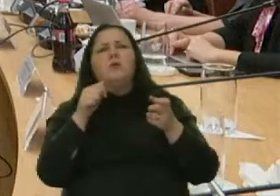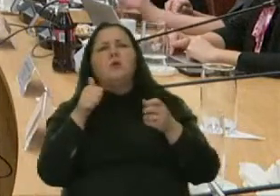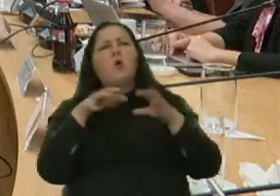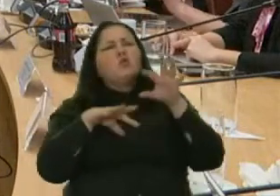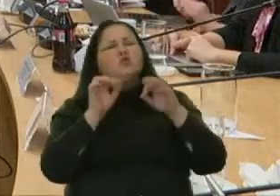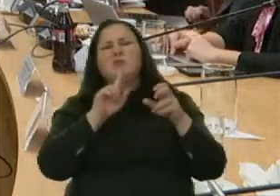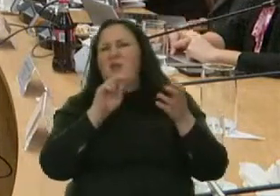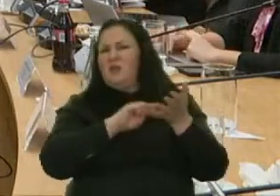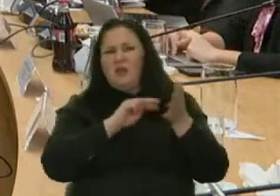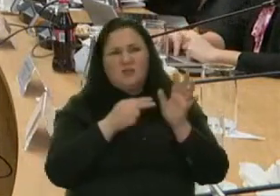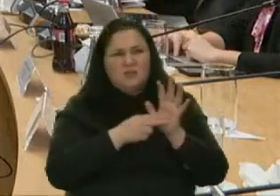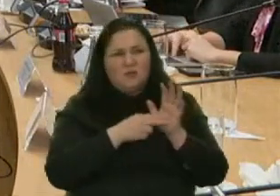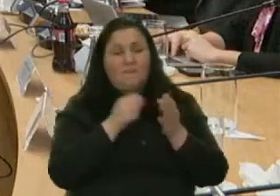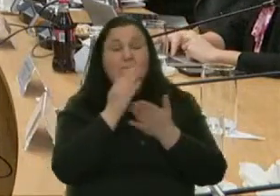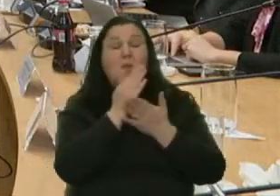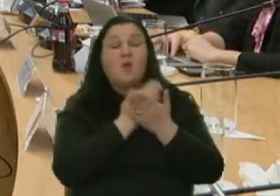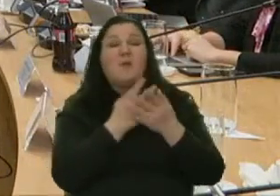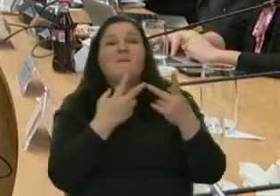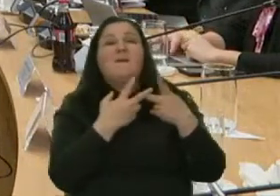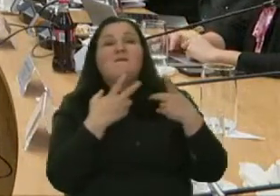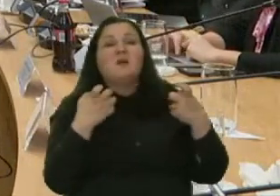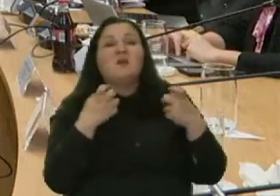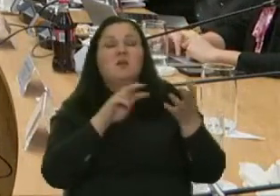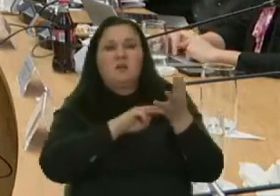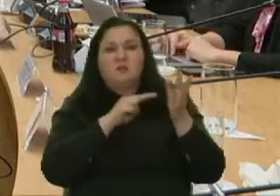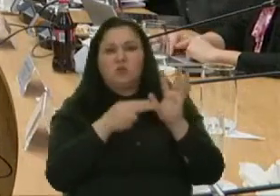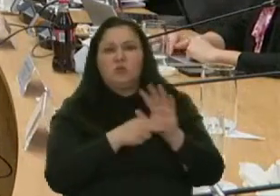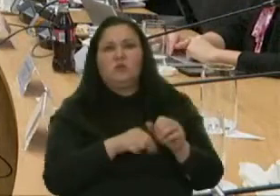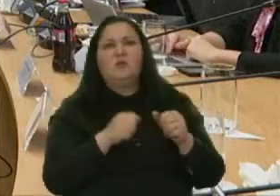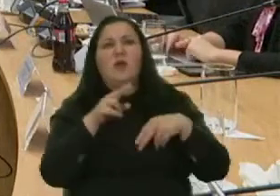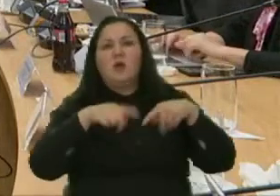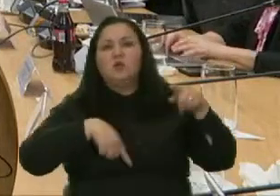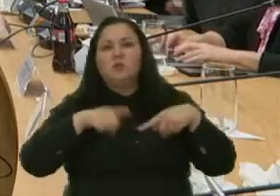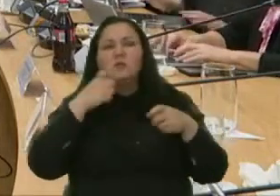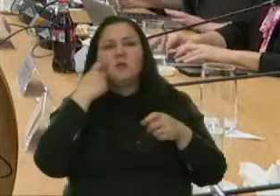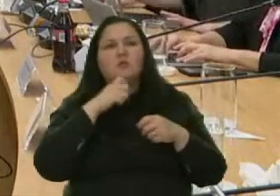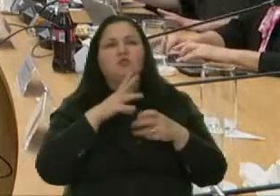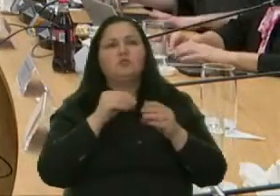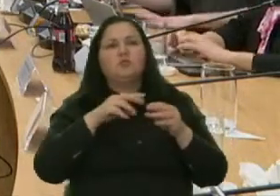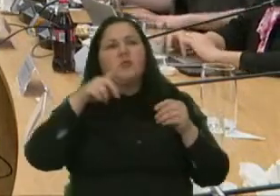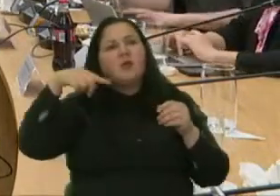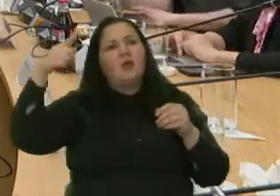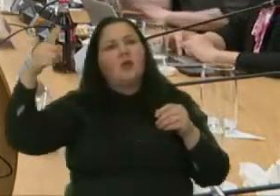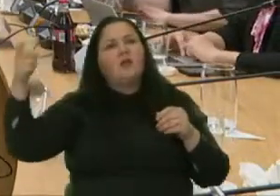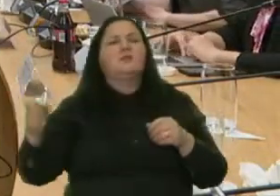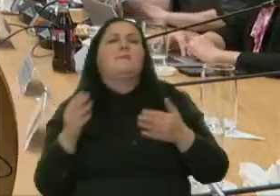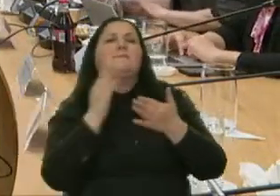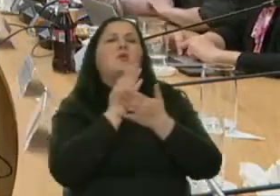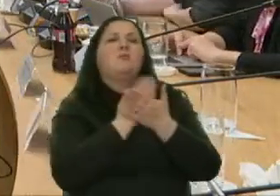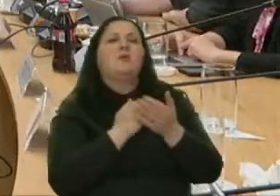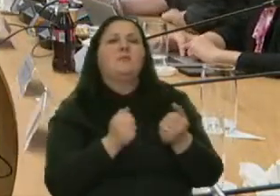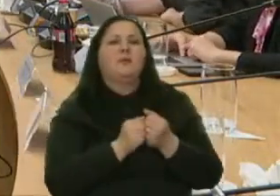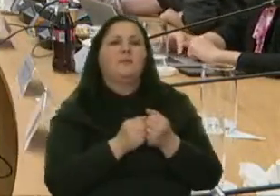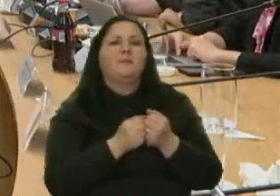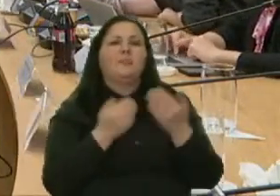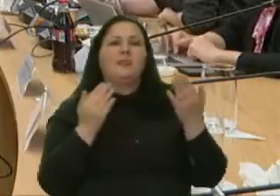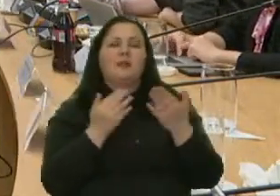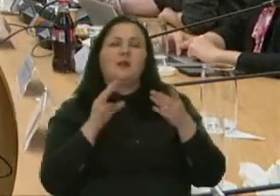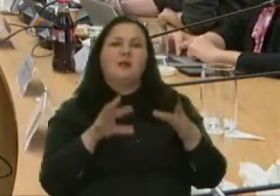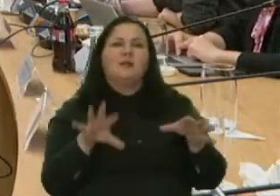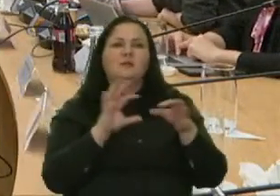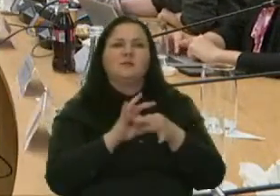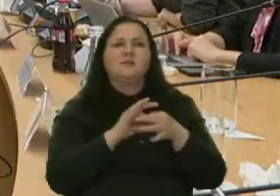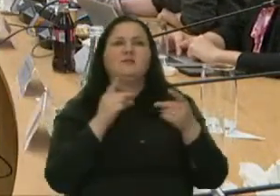adică este o problemă fără soluție nerezolvată a traficului din Cluj și multe alte probleme care țin